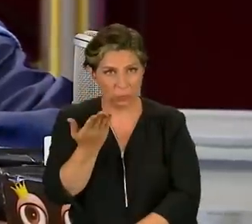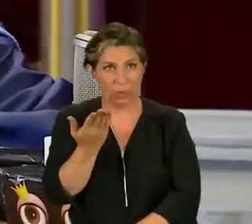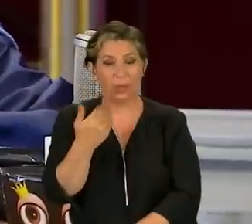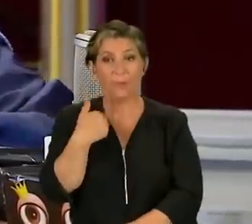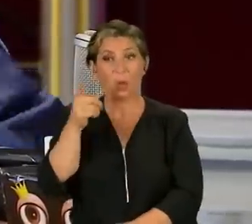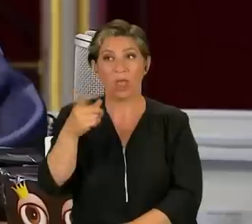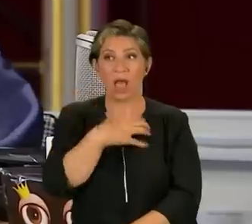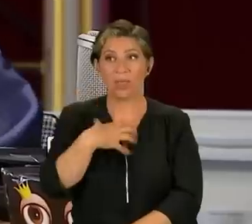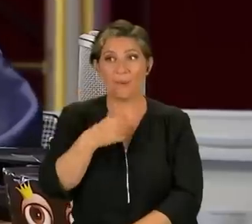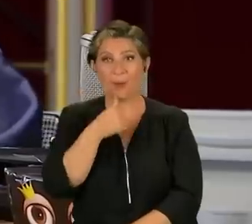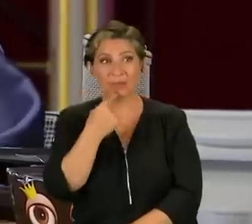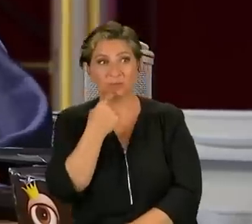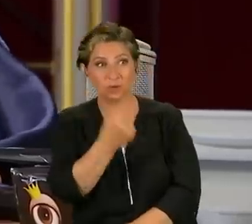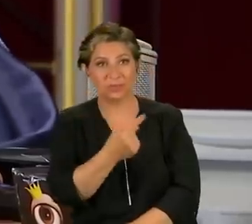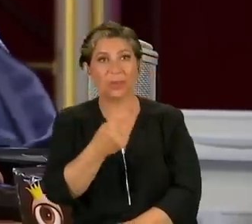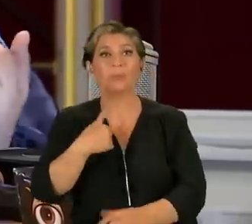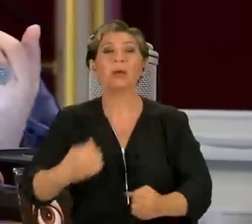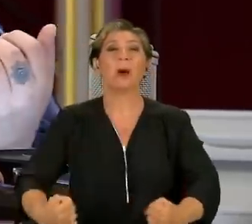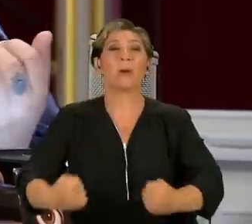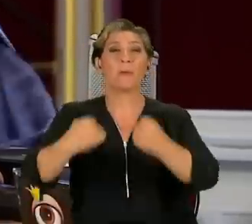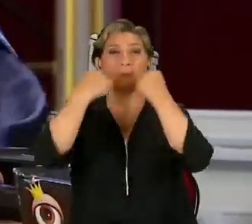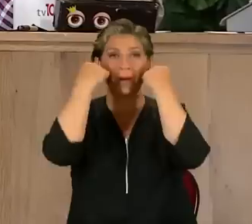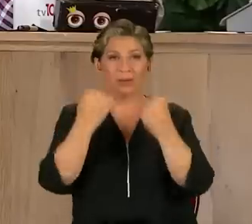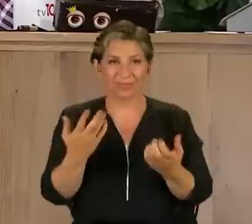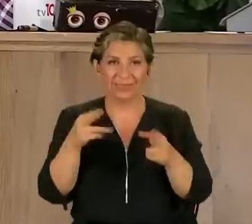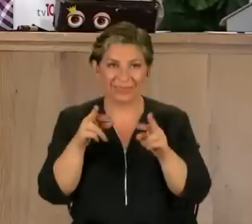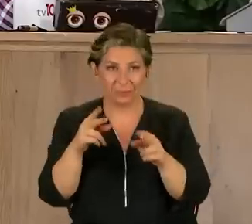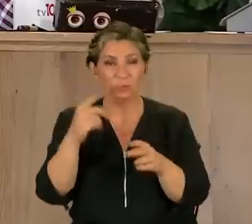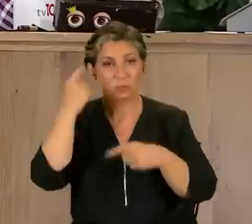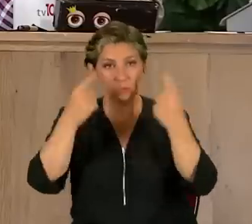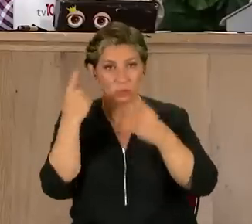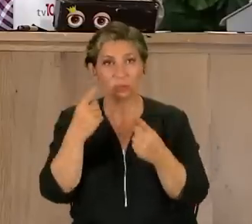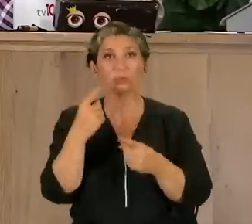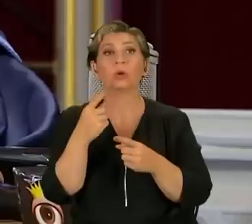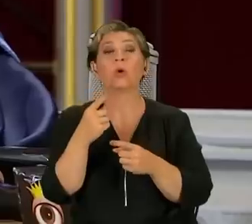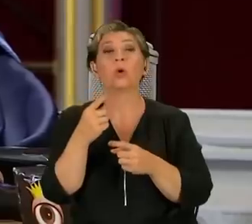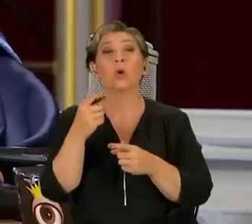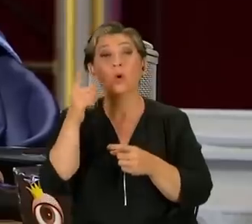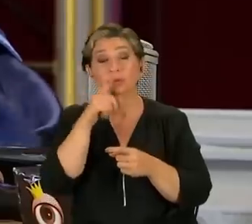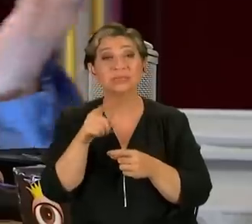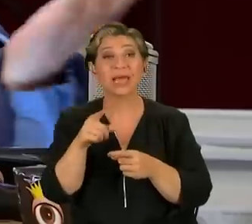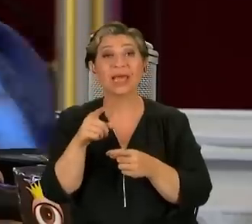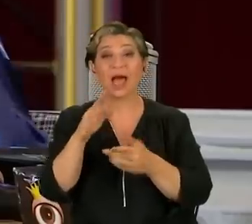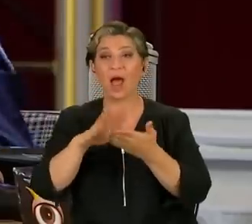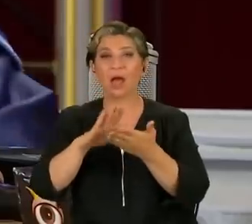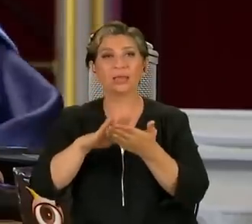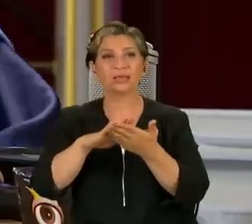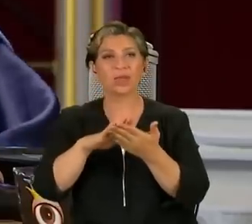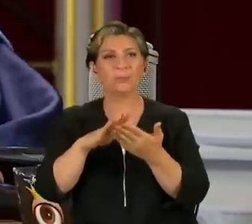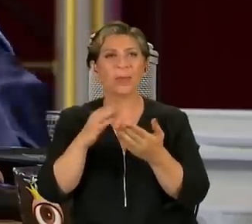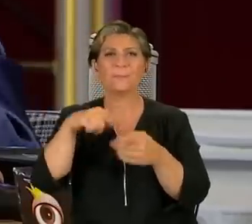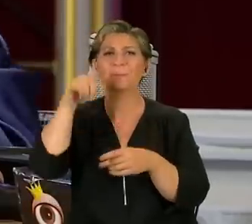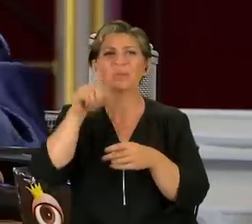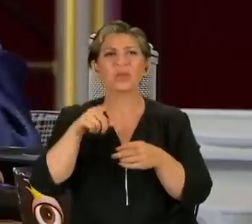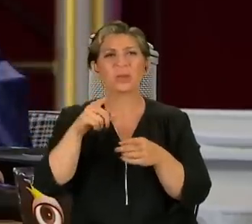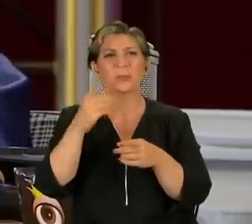Tabii. Ha ben onu anneme babama söylesem dayak yemiştim evet. gibi durumlar bundan ibaret. Ondan sonra da arkadaşlarımla